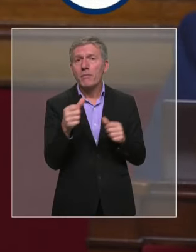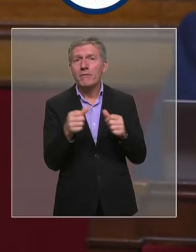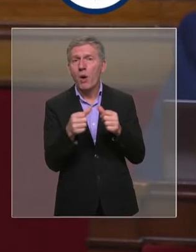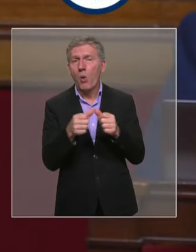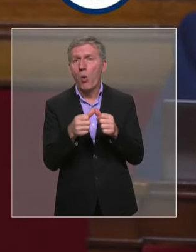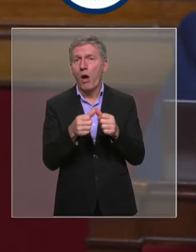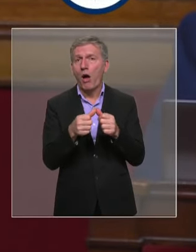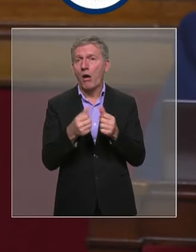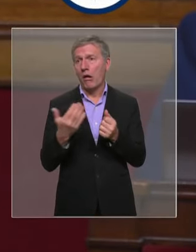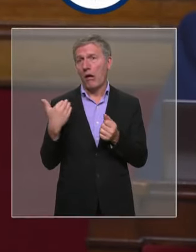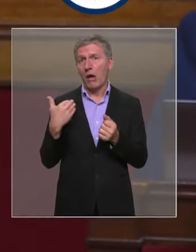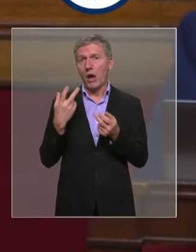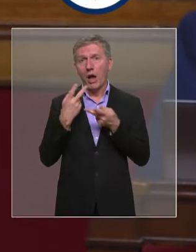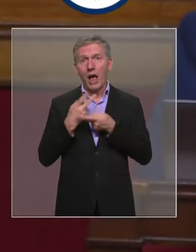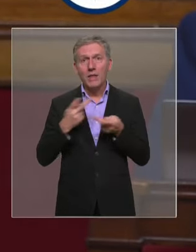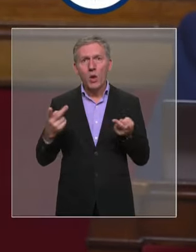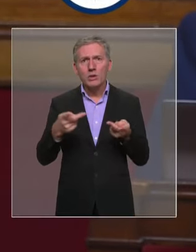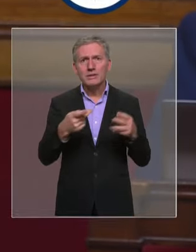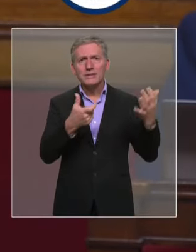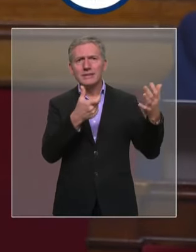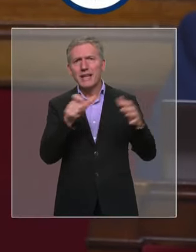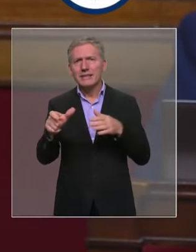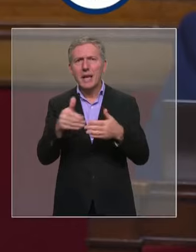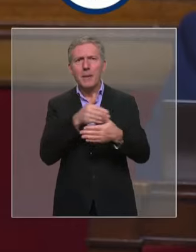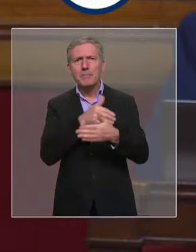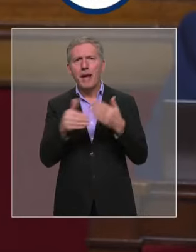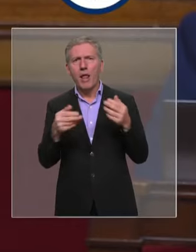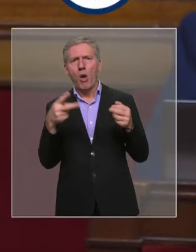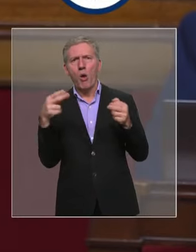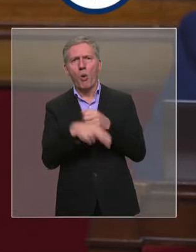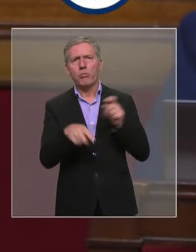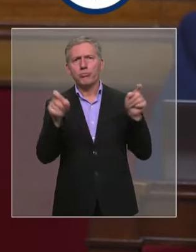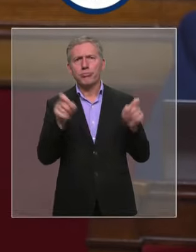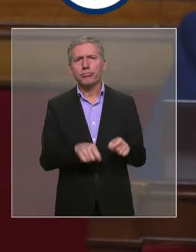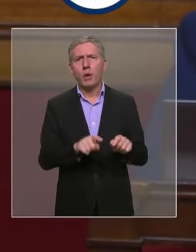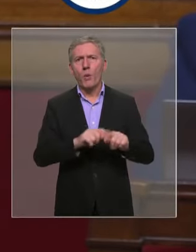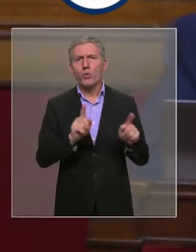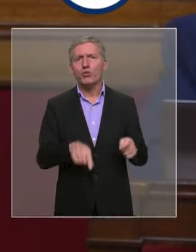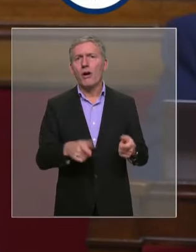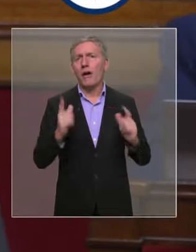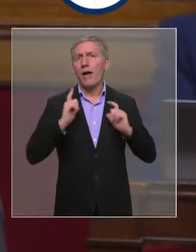votre gouvernement vient d'annoncer près de 700 millions de coupes supplémentaires dans le budget de l'école?